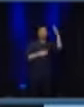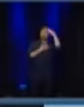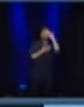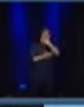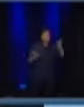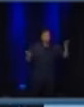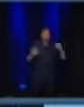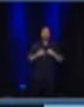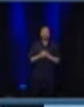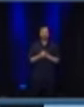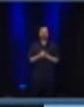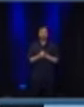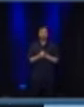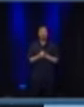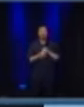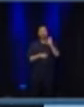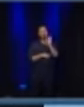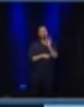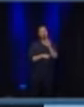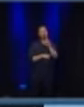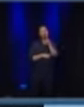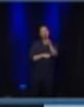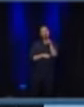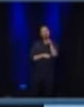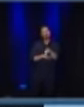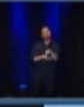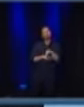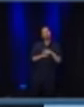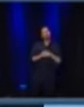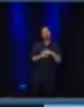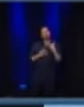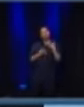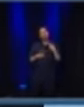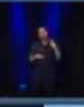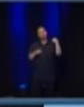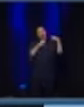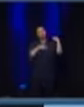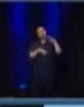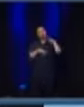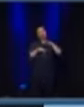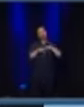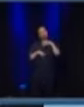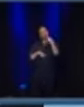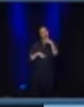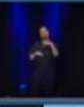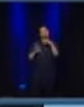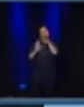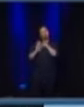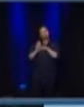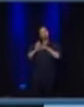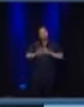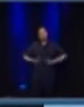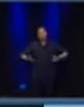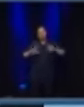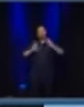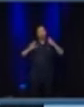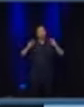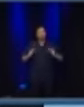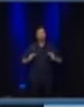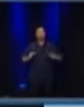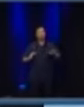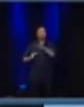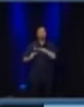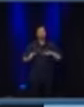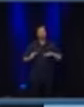Bonjour, messieurs. Monsieur Legault, d'abord, j'aimerais revenir sur les assouplissements en zone verte. Vous avez déjà